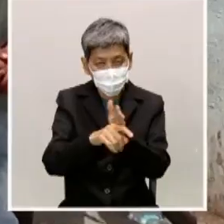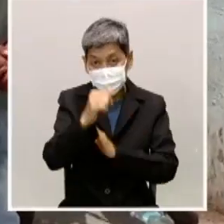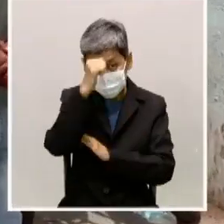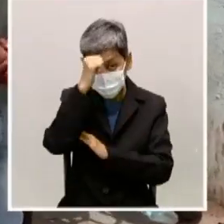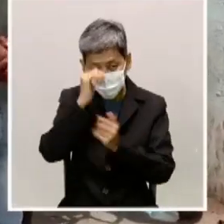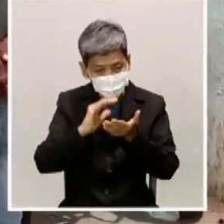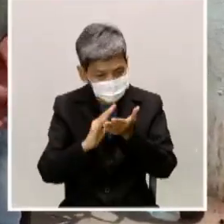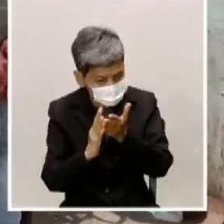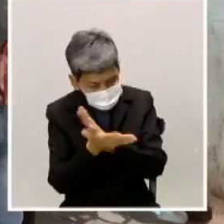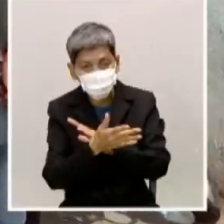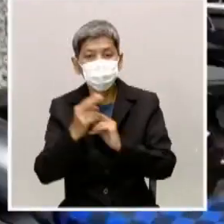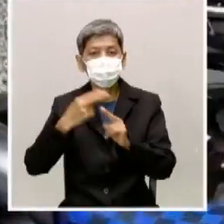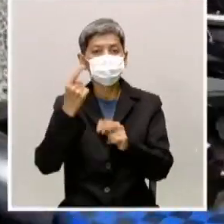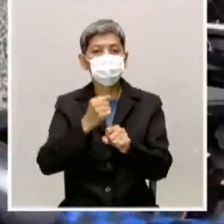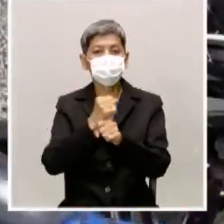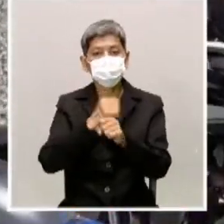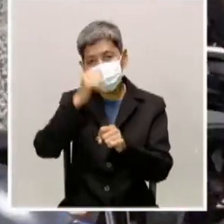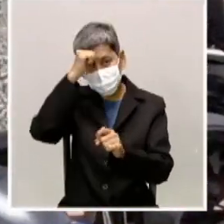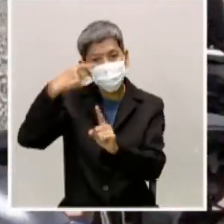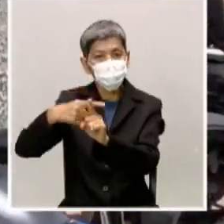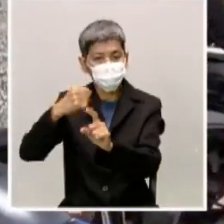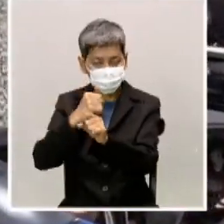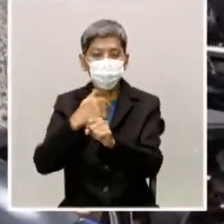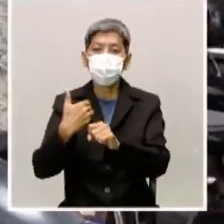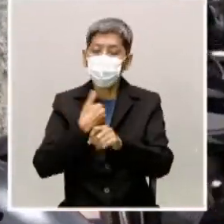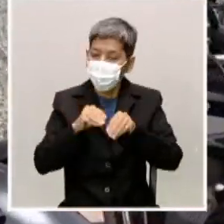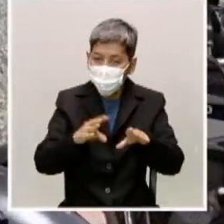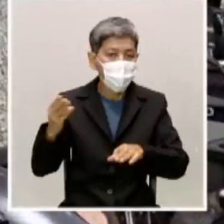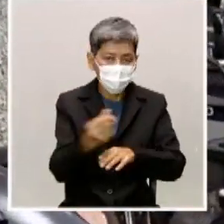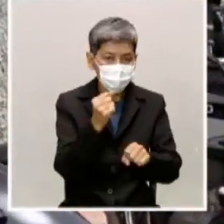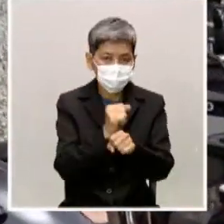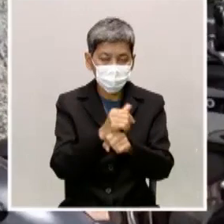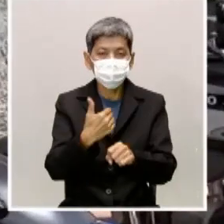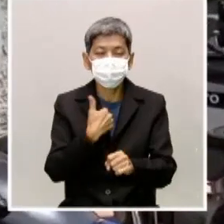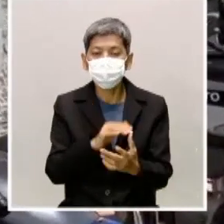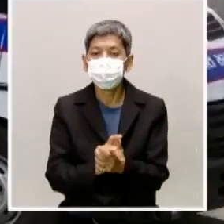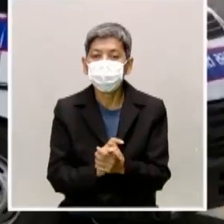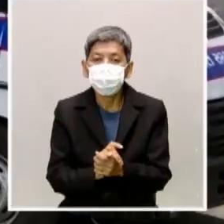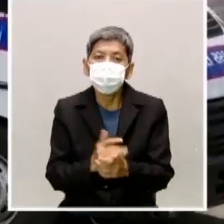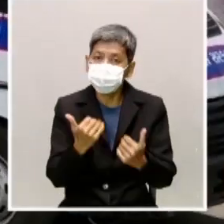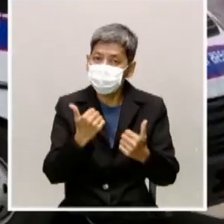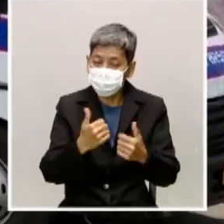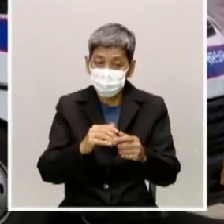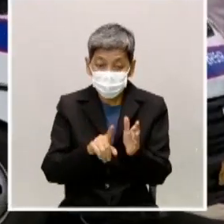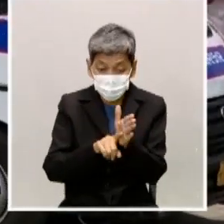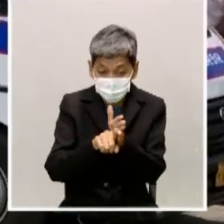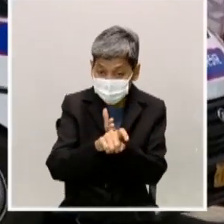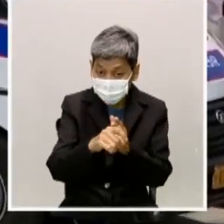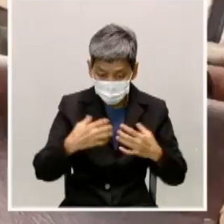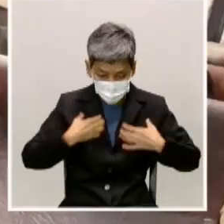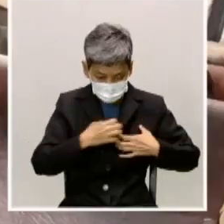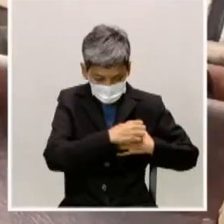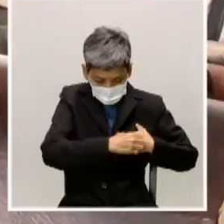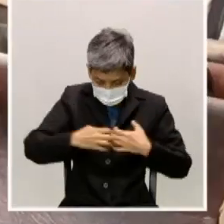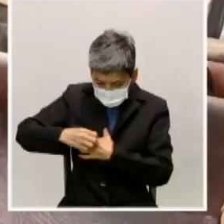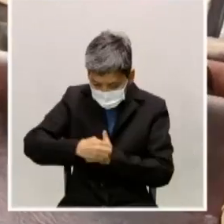าก็กลายพันธุ์กลายเป็นสายพันธุ์เดลต้าพลัสที่แพร่ระบาดได้ง่ายขึ้นและจับตัวกับตัวรับของเซลล์ปอดได้แข็ง